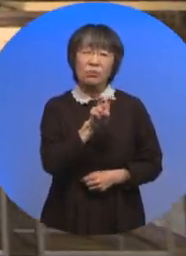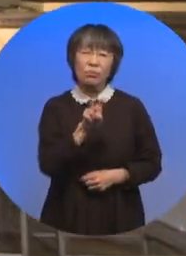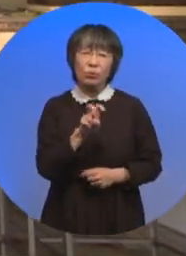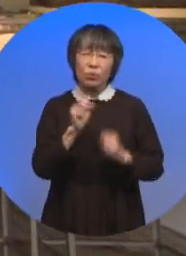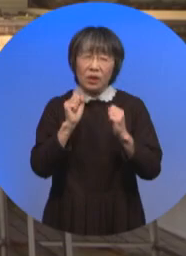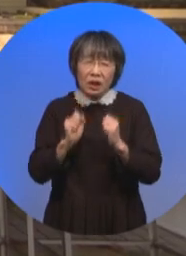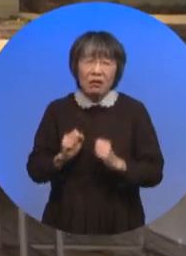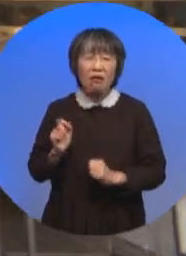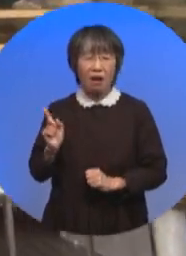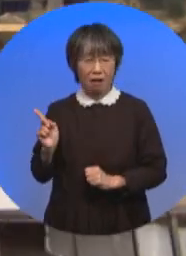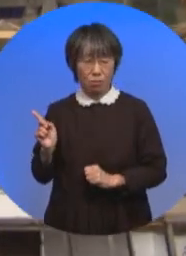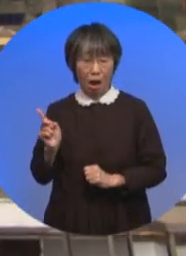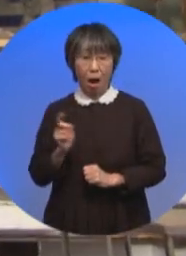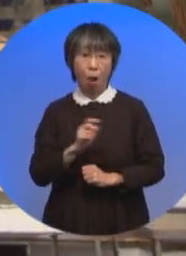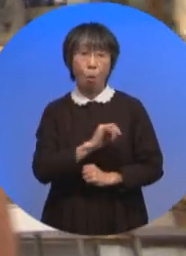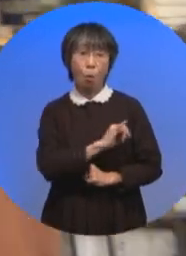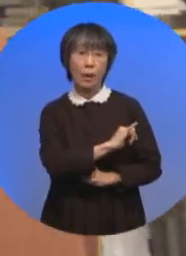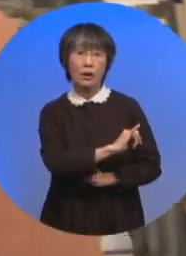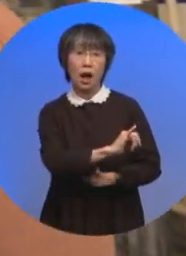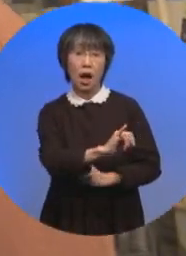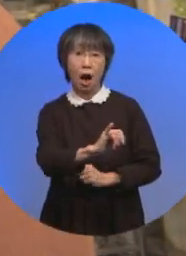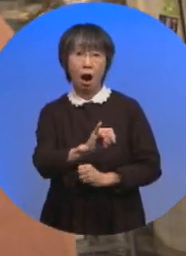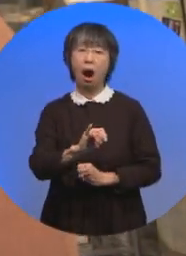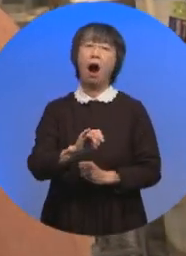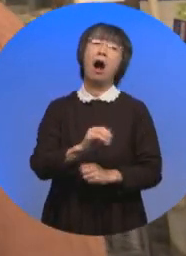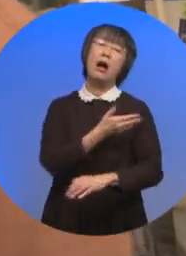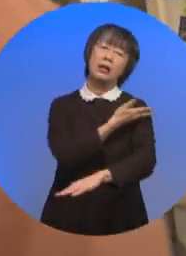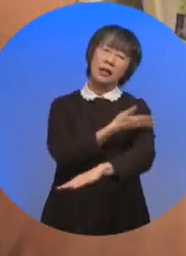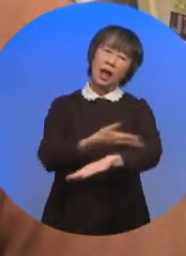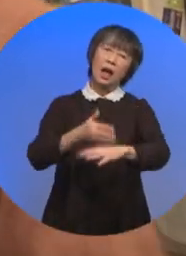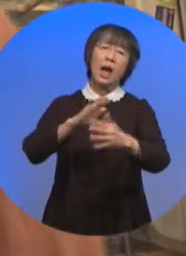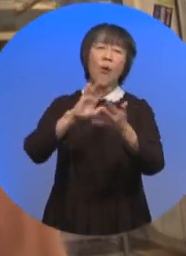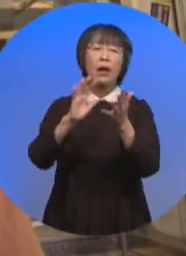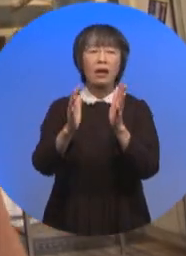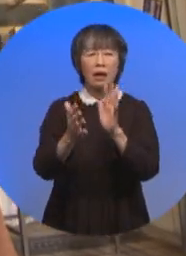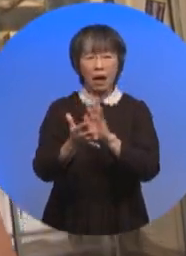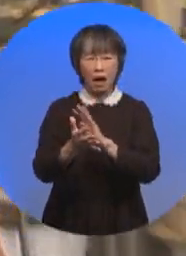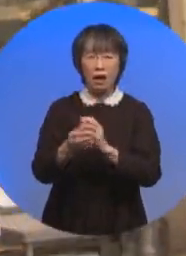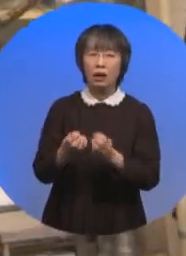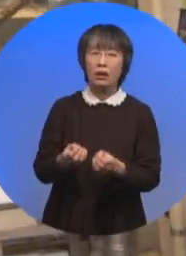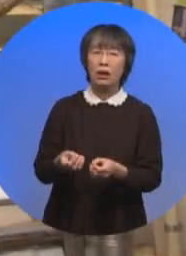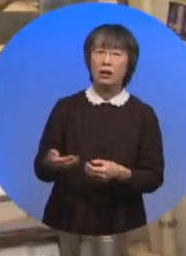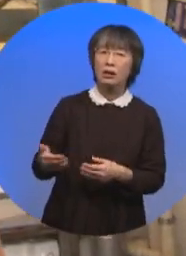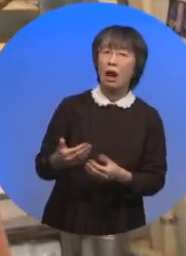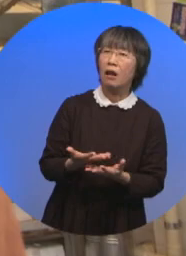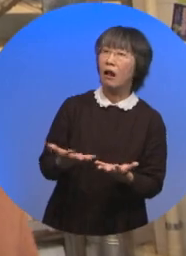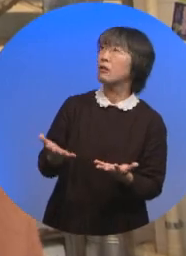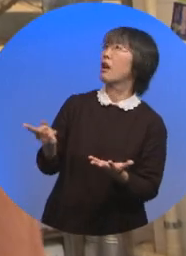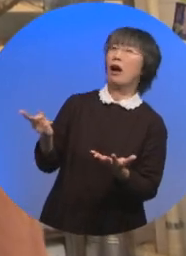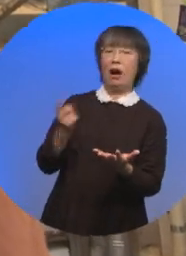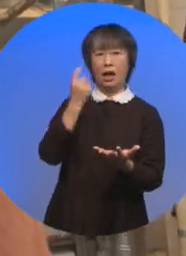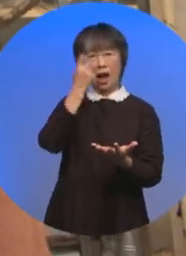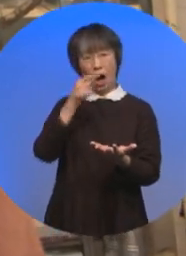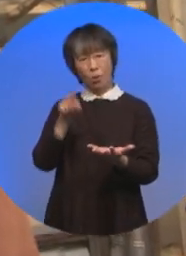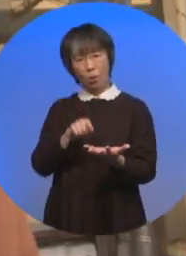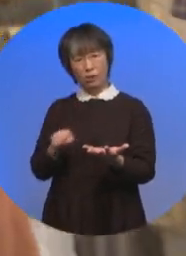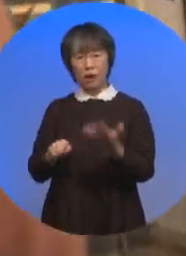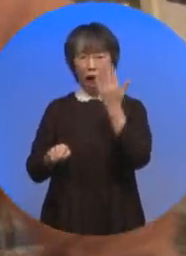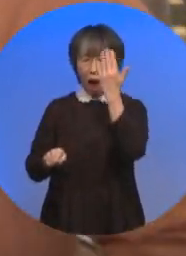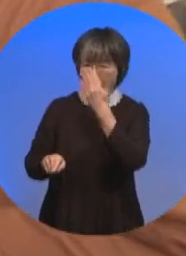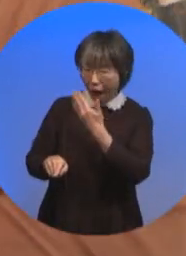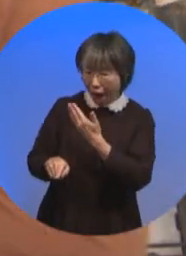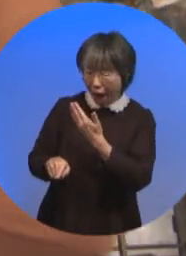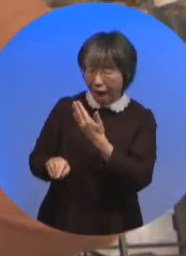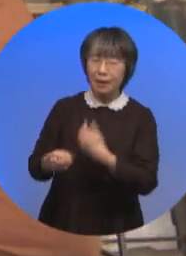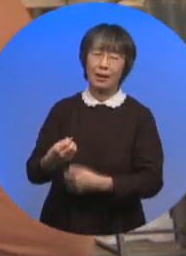たいな。その魚屋がえみたいな。 まあ、地のおばちゃんだから魚が急に外国